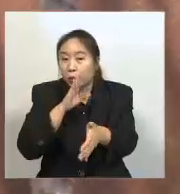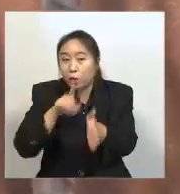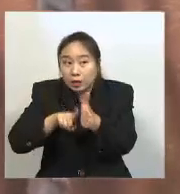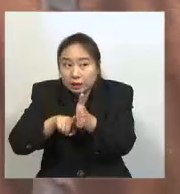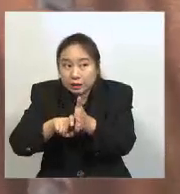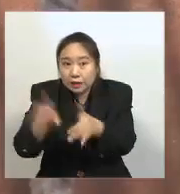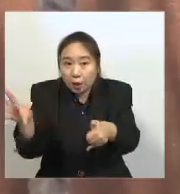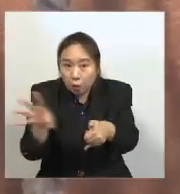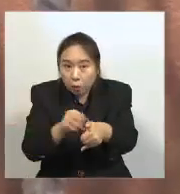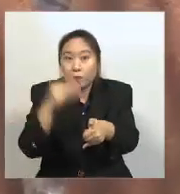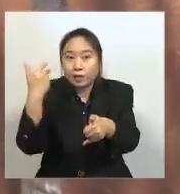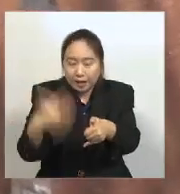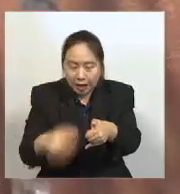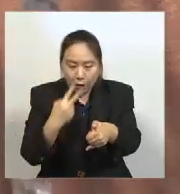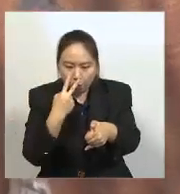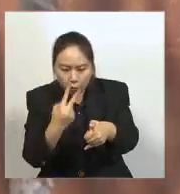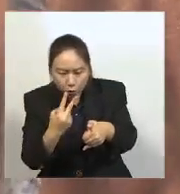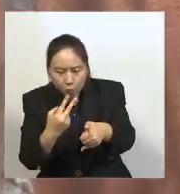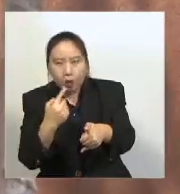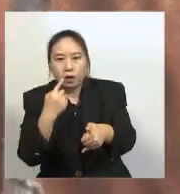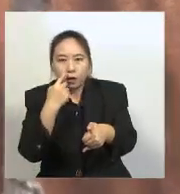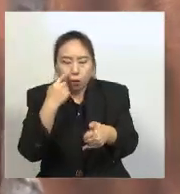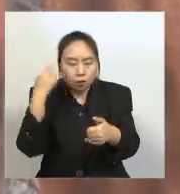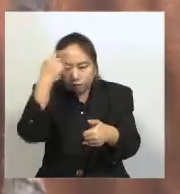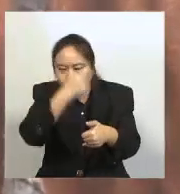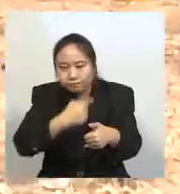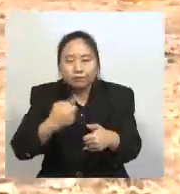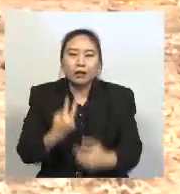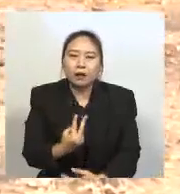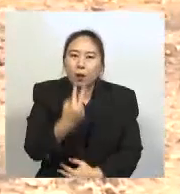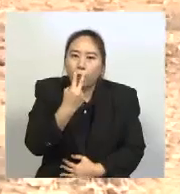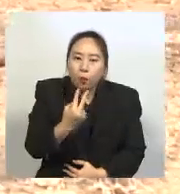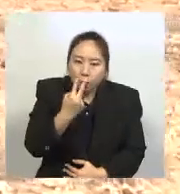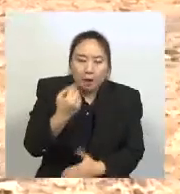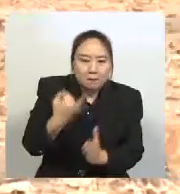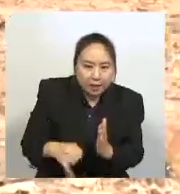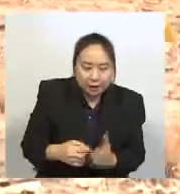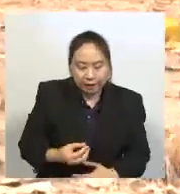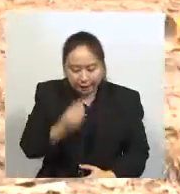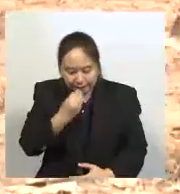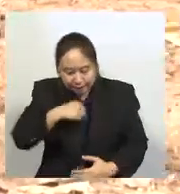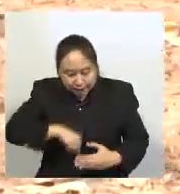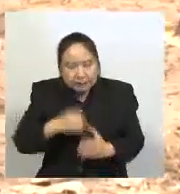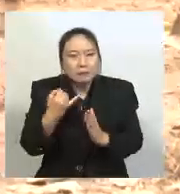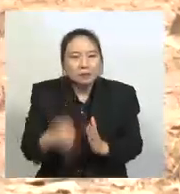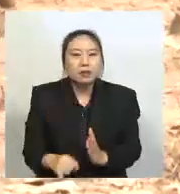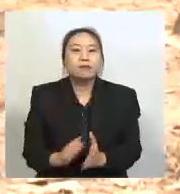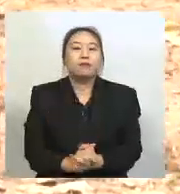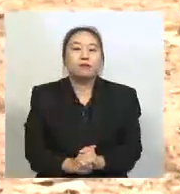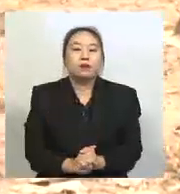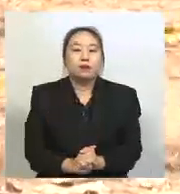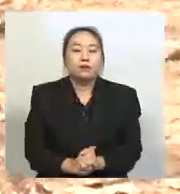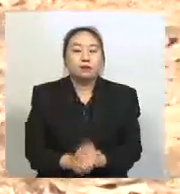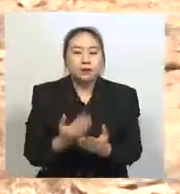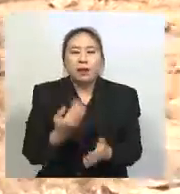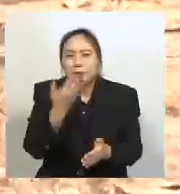แล้วนะคะก็จะมีความผิดปกติในเรื่องของระบบประสาททางเดินหายใจแล้วก็ทางเดินอาหารส่วนการติดเชื้อเ